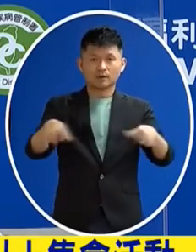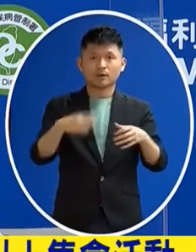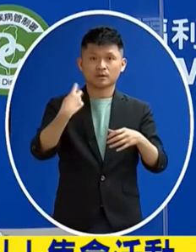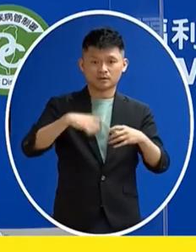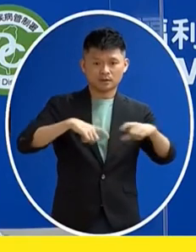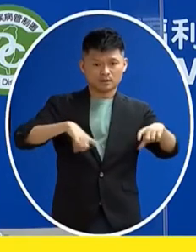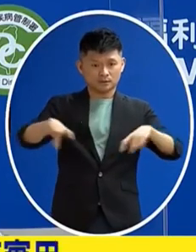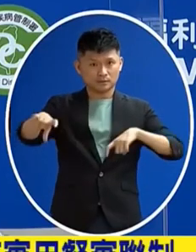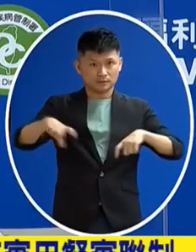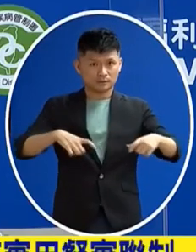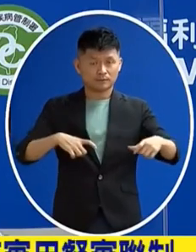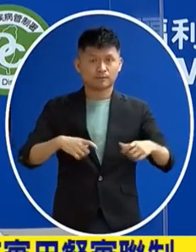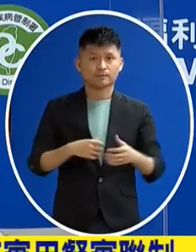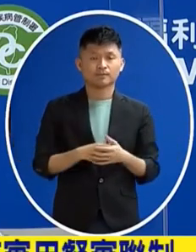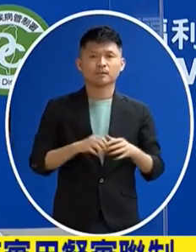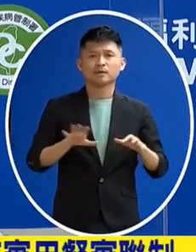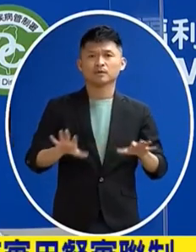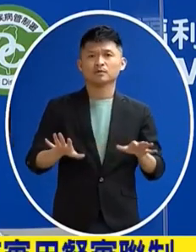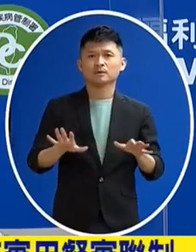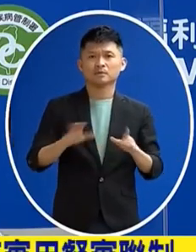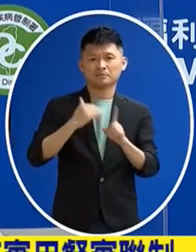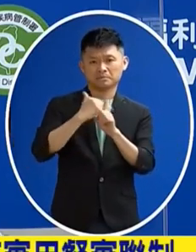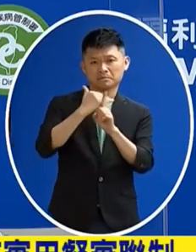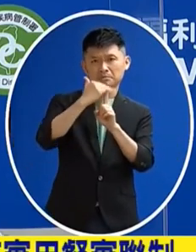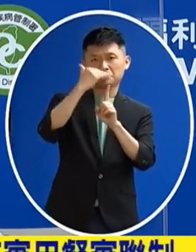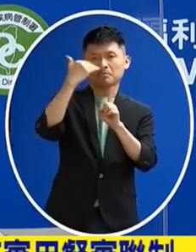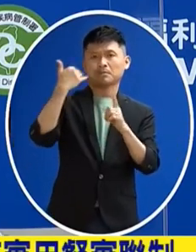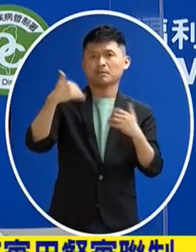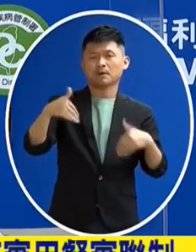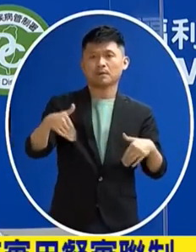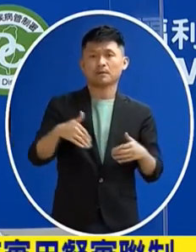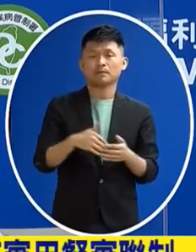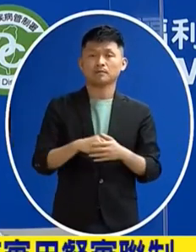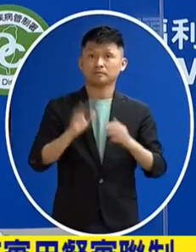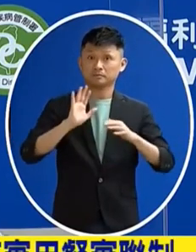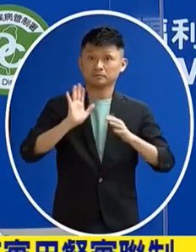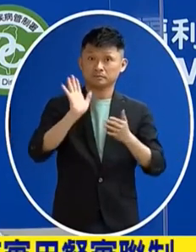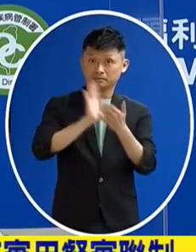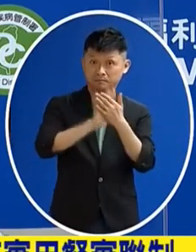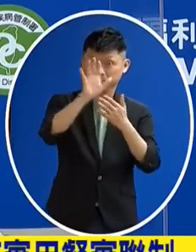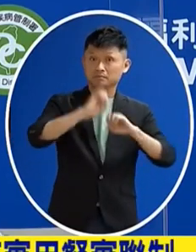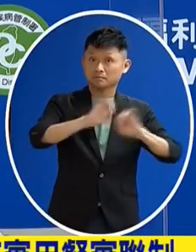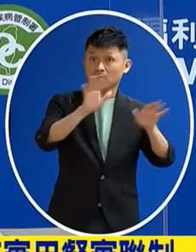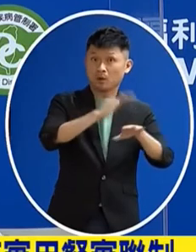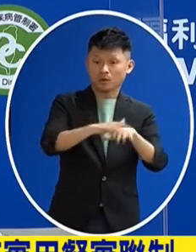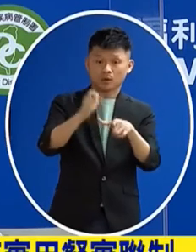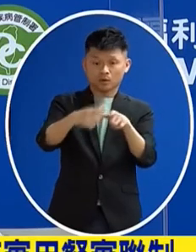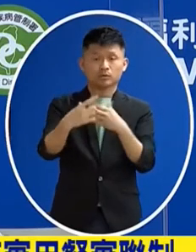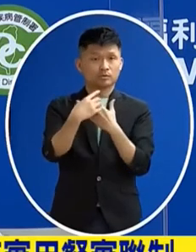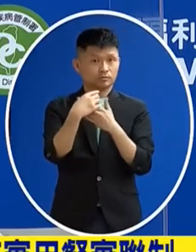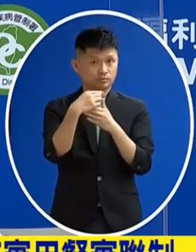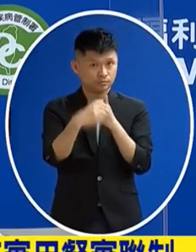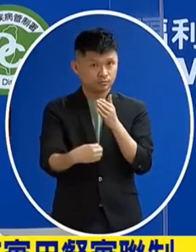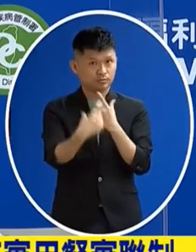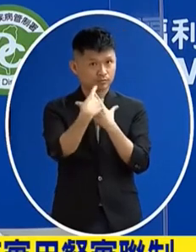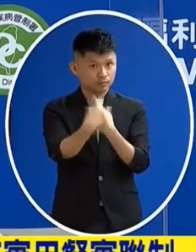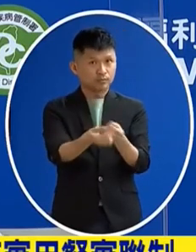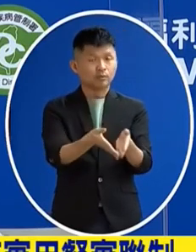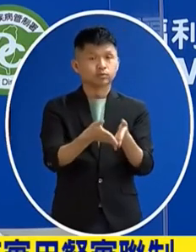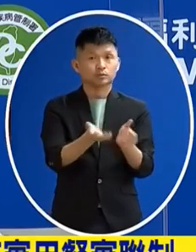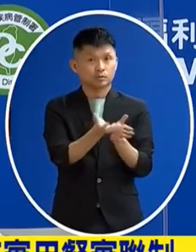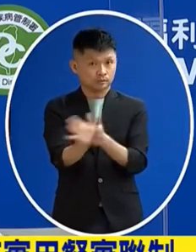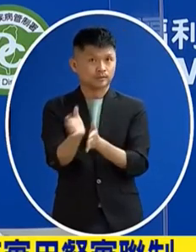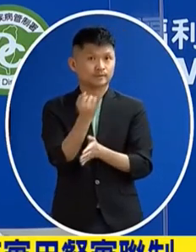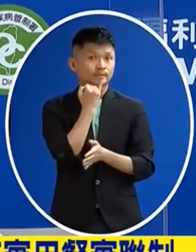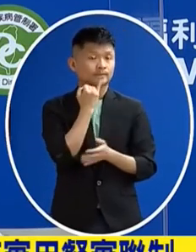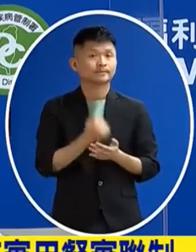有。但是目前还没有到那个情况，不过我们会发布，那请企业开始来做一些参考跟准备。那第